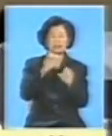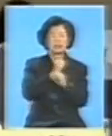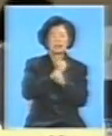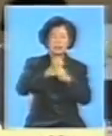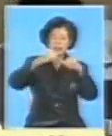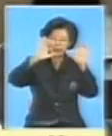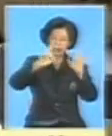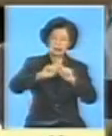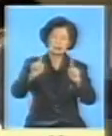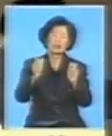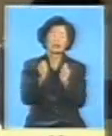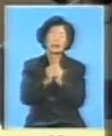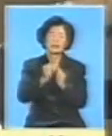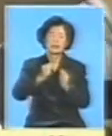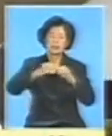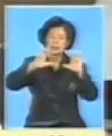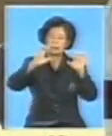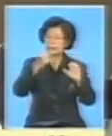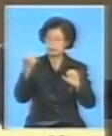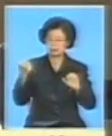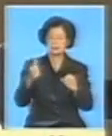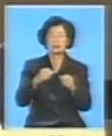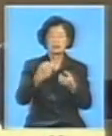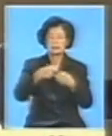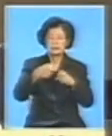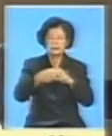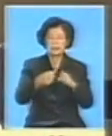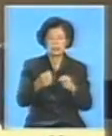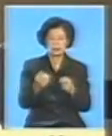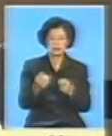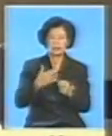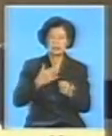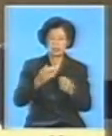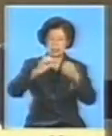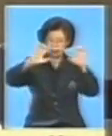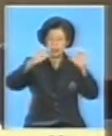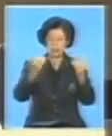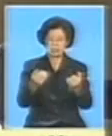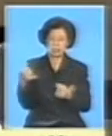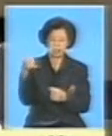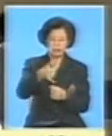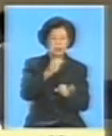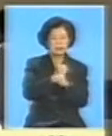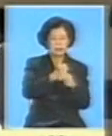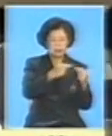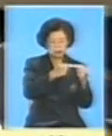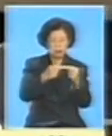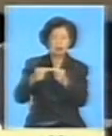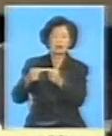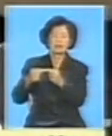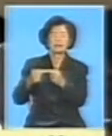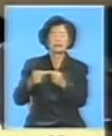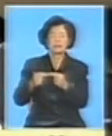ต่างจากรัฐบาลอื่นๆนะครับในด้านเงื่อนไขรัฐบาลนี้เข้ามาสืบทอดงานในการบริหารราชการนั้นต่อเนื่องจ